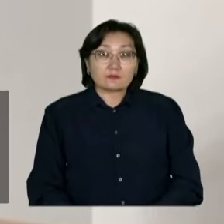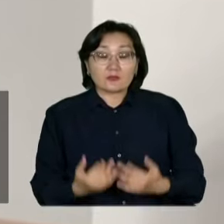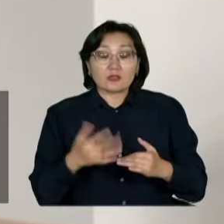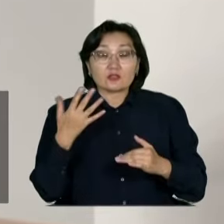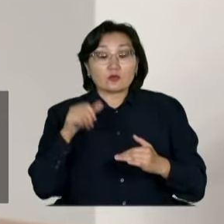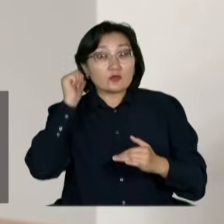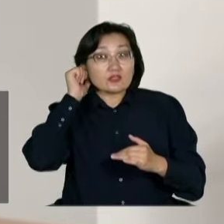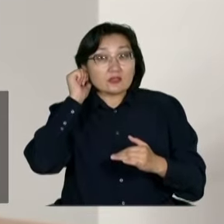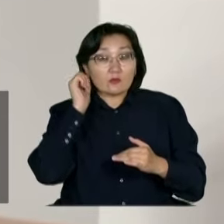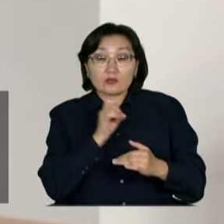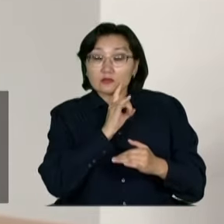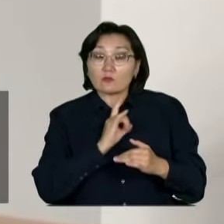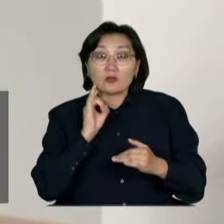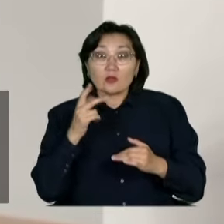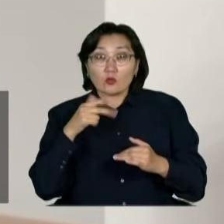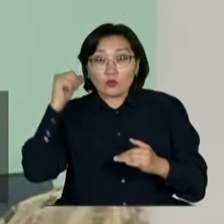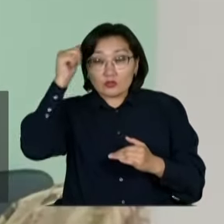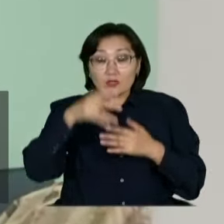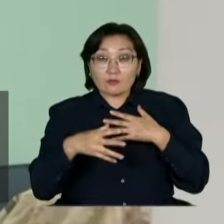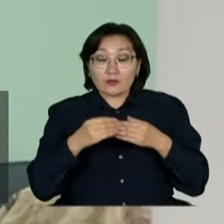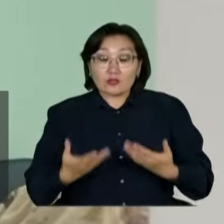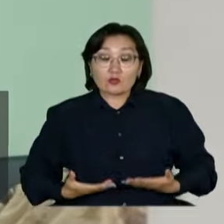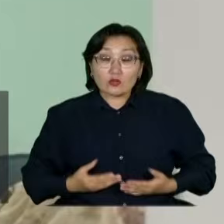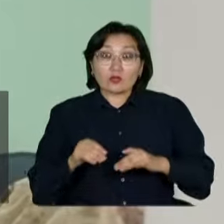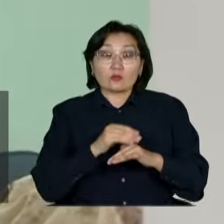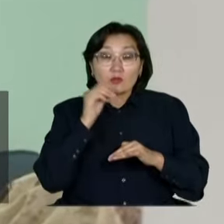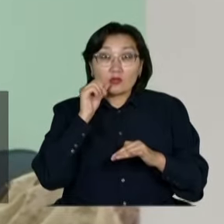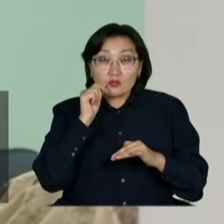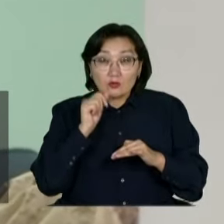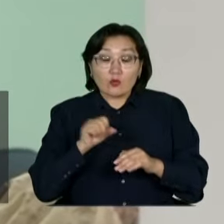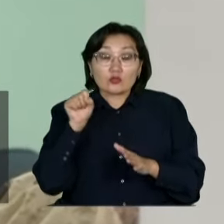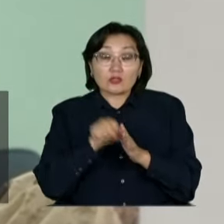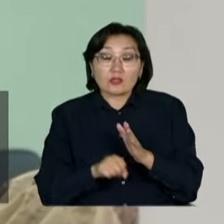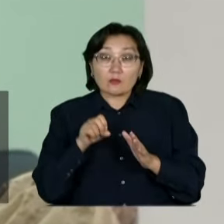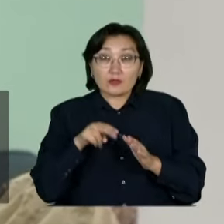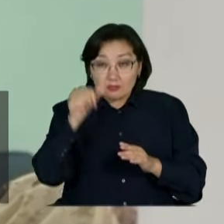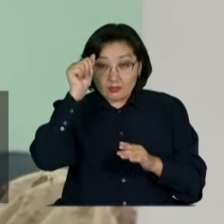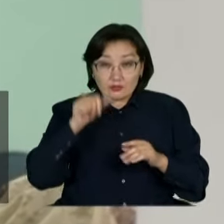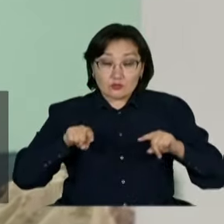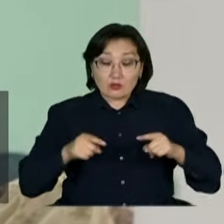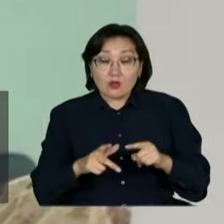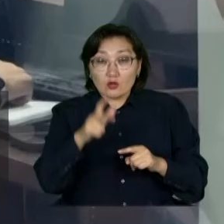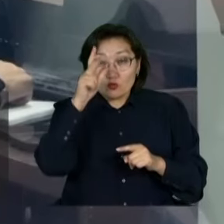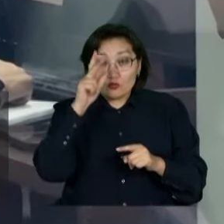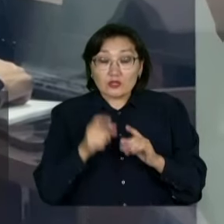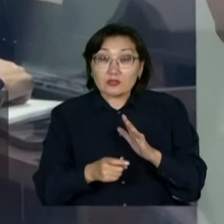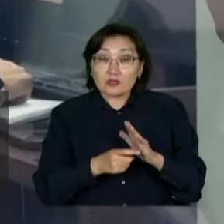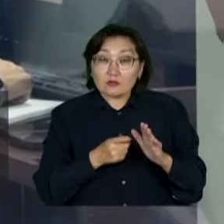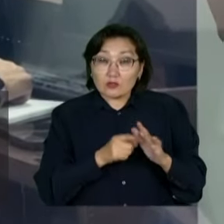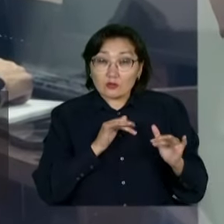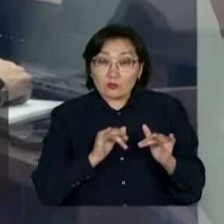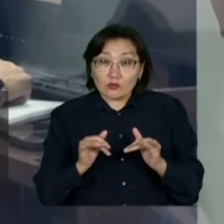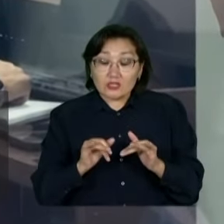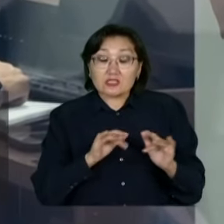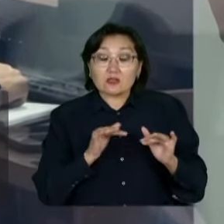50 жастағы Лобар Хаджиева 30 жыл отасқан күйеуін өлтірді деген күдікпен сәуір айында ұсталған еді. Содан бер шай тергеуде болған істің бүгін алғашқы сот отырысы